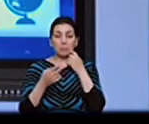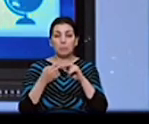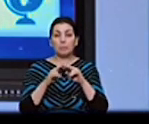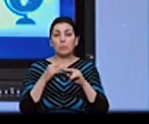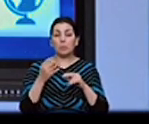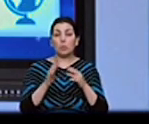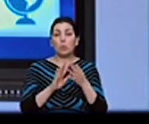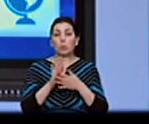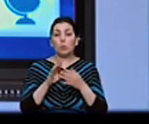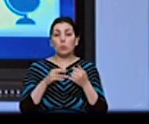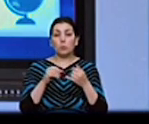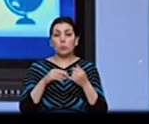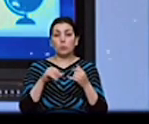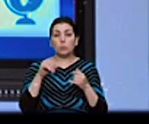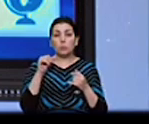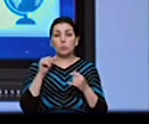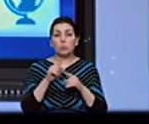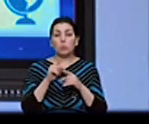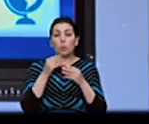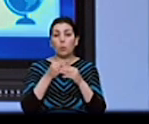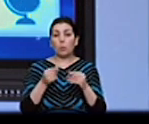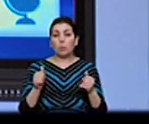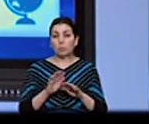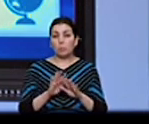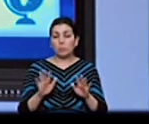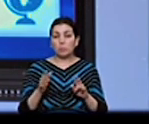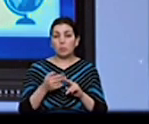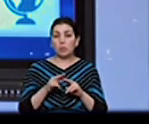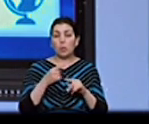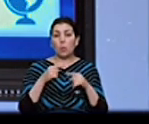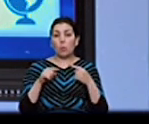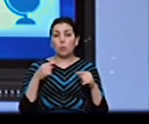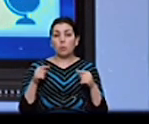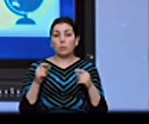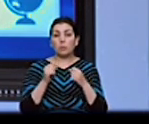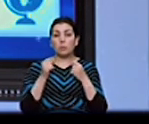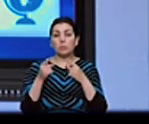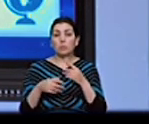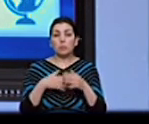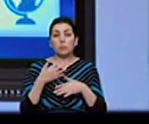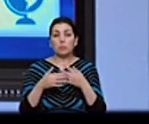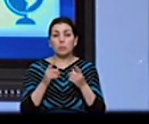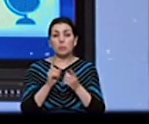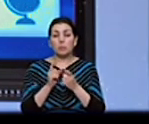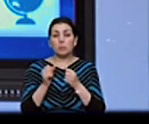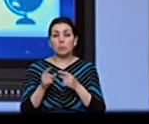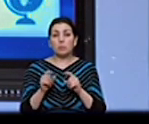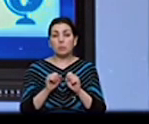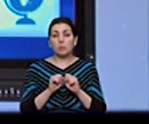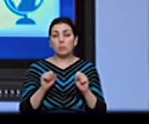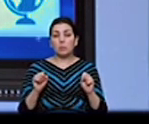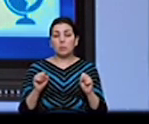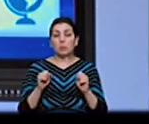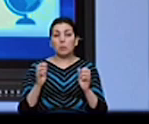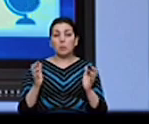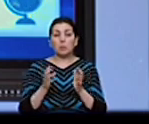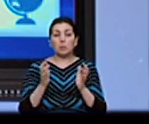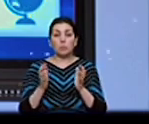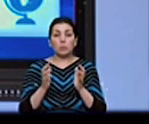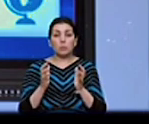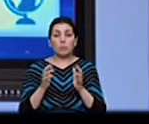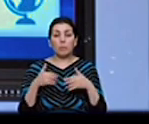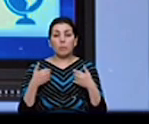uchun tuproqni yuvilib ketishdan va turli xil chiqindilar bilan ifloslanishidan